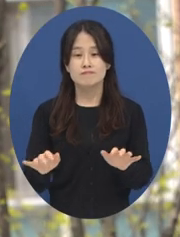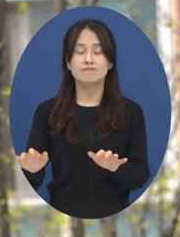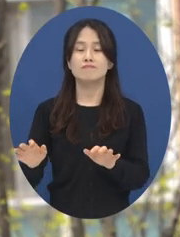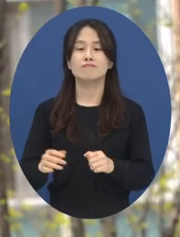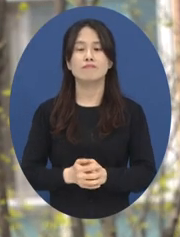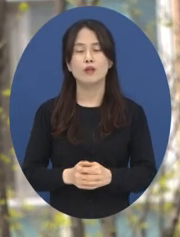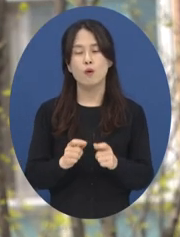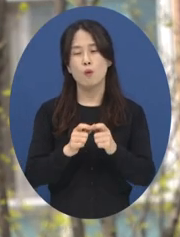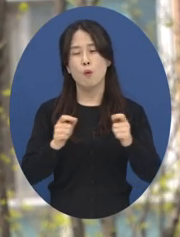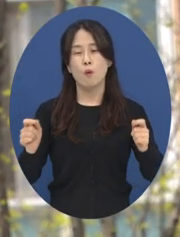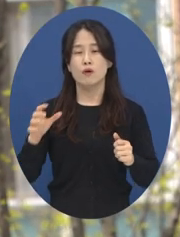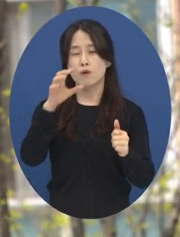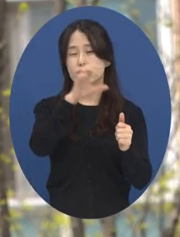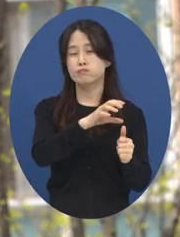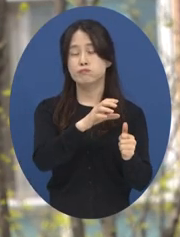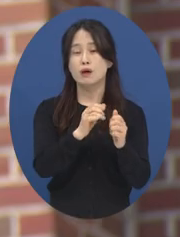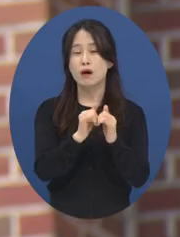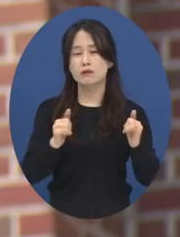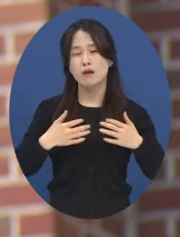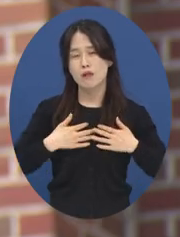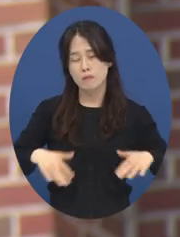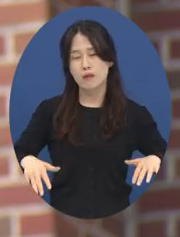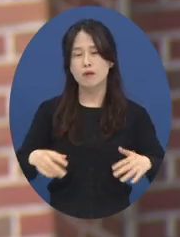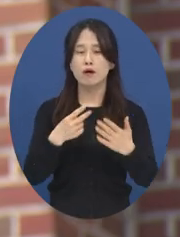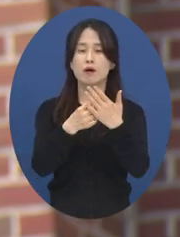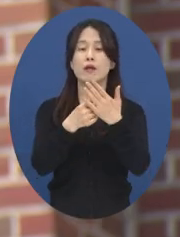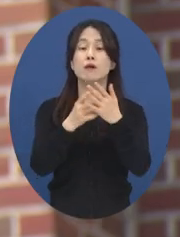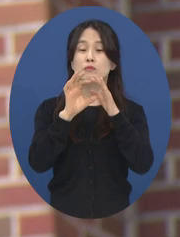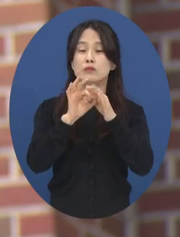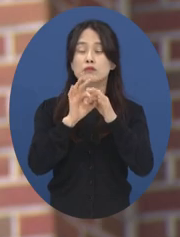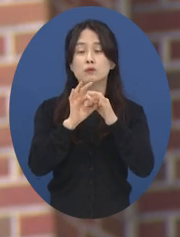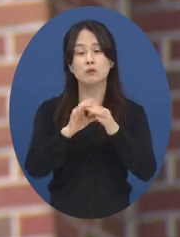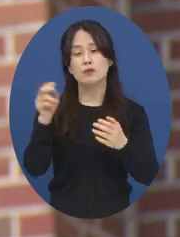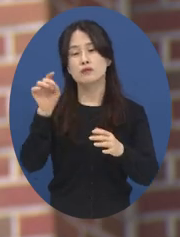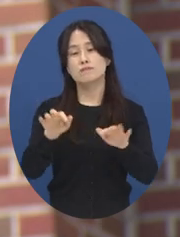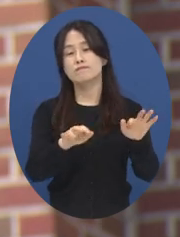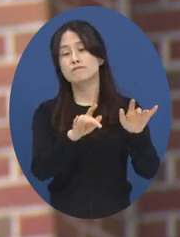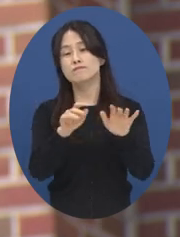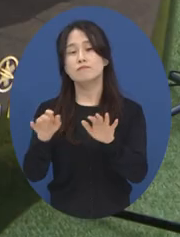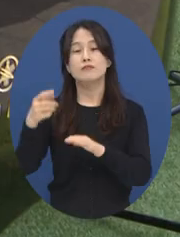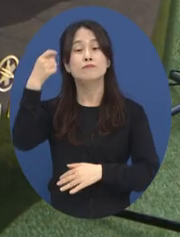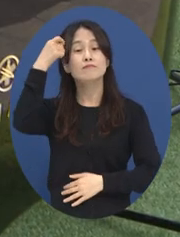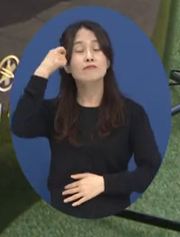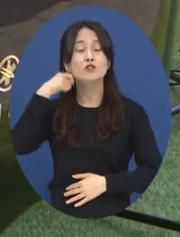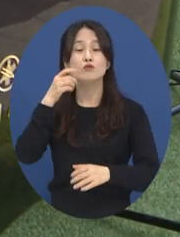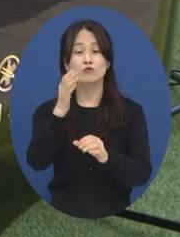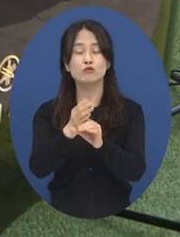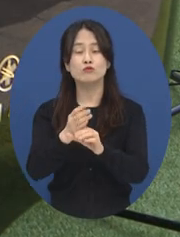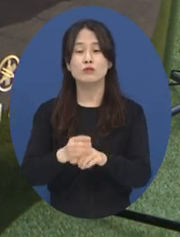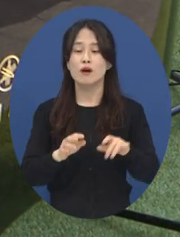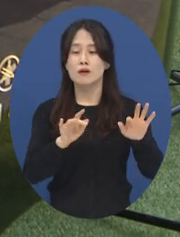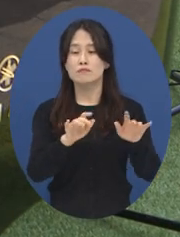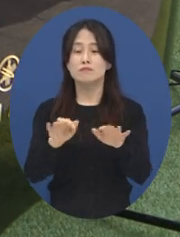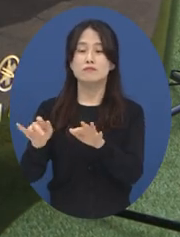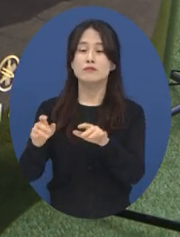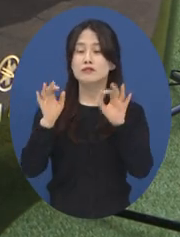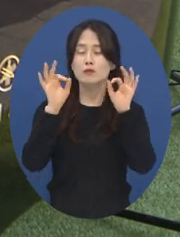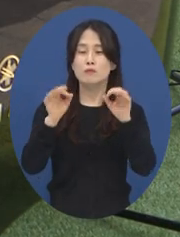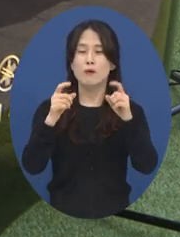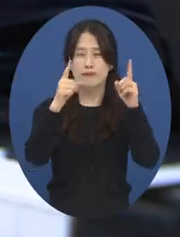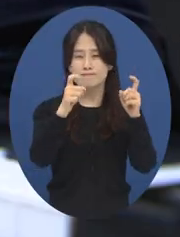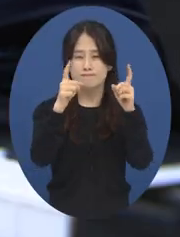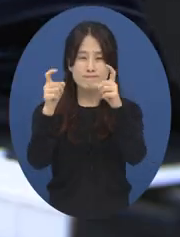오랜 격리 생활에 지친 입소자들은 실내 창문을 통해 연주를 감상합니다. 피아니스트의 모습을 놓칠세라 연신 카메라에